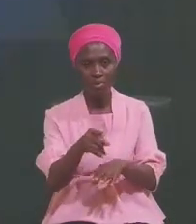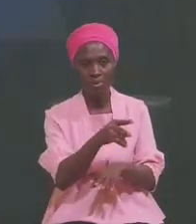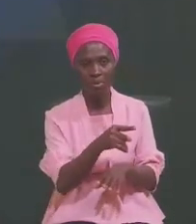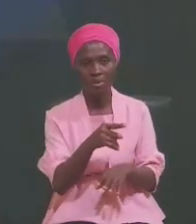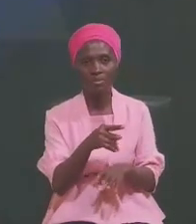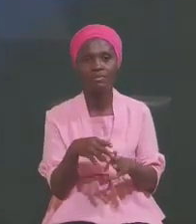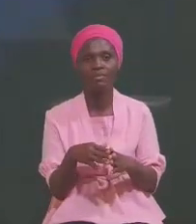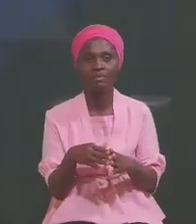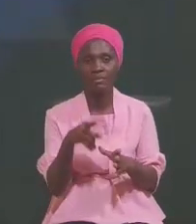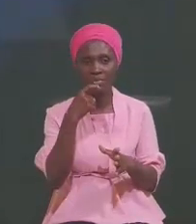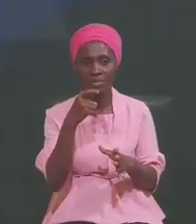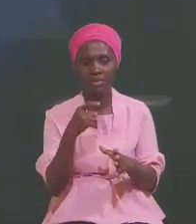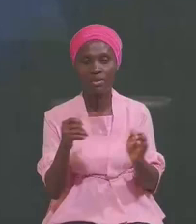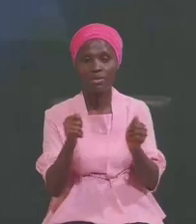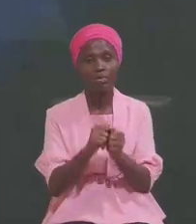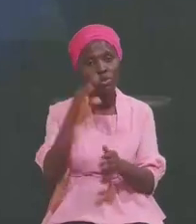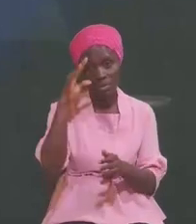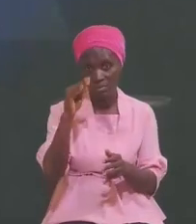Marc 10, 27.